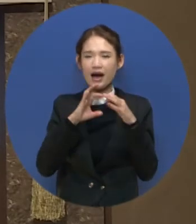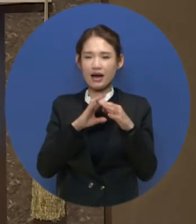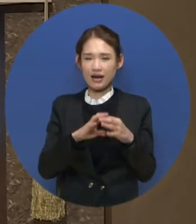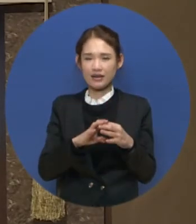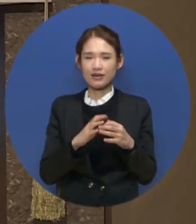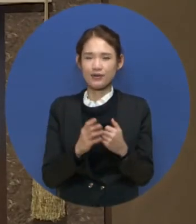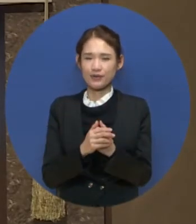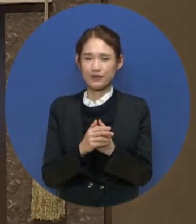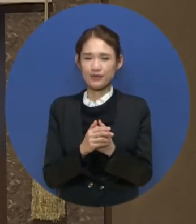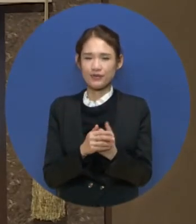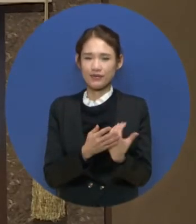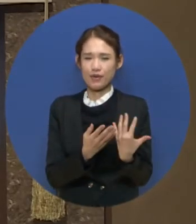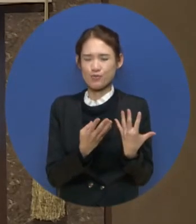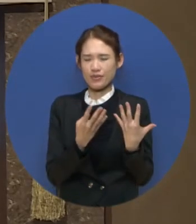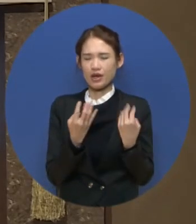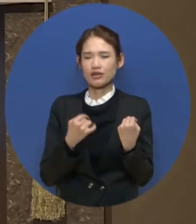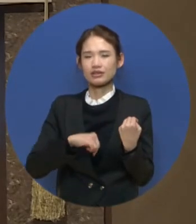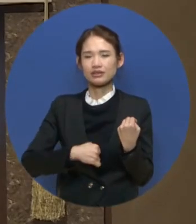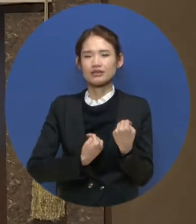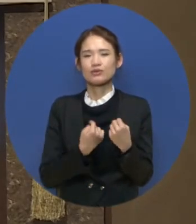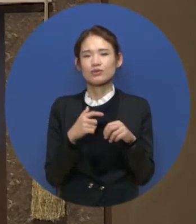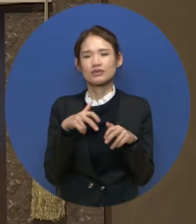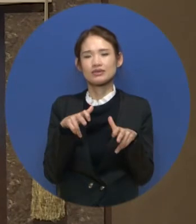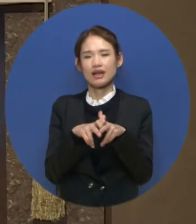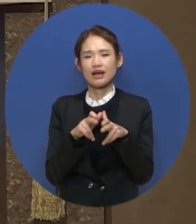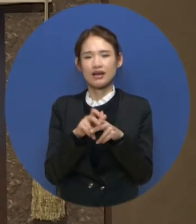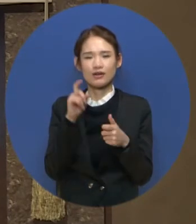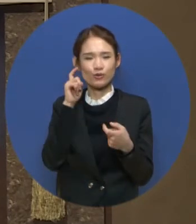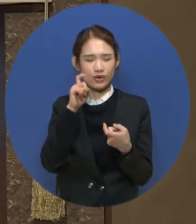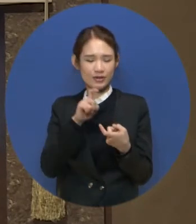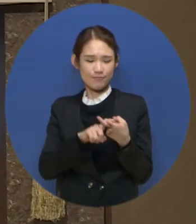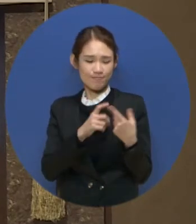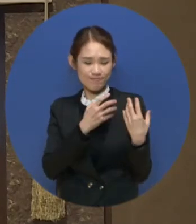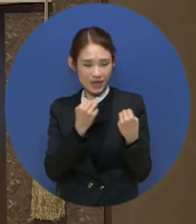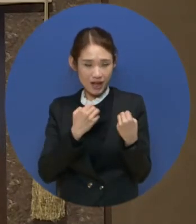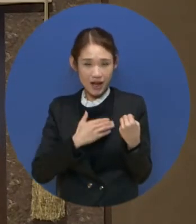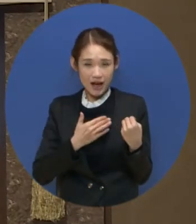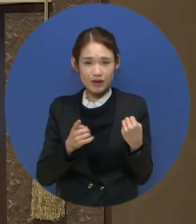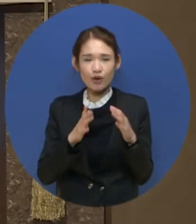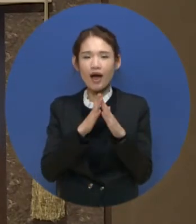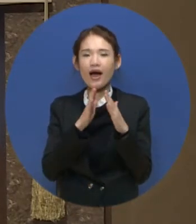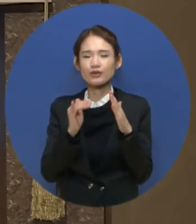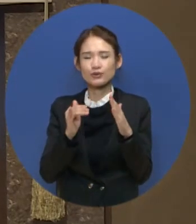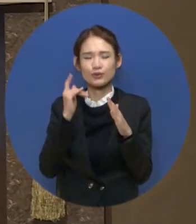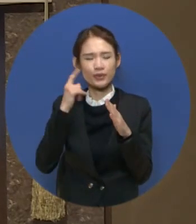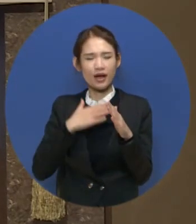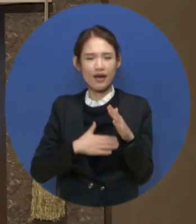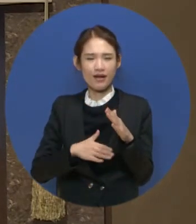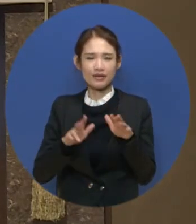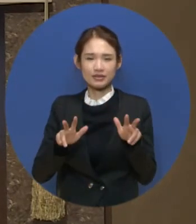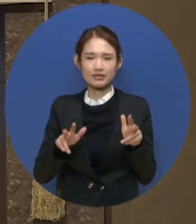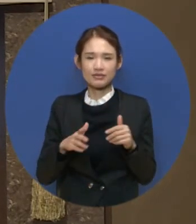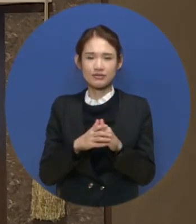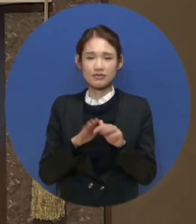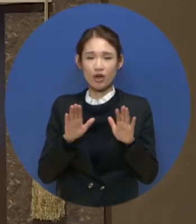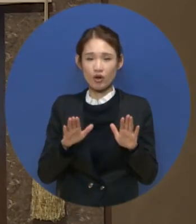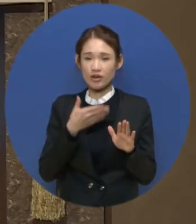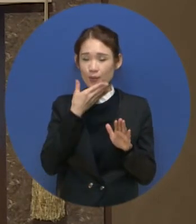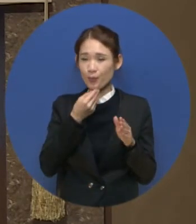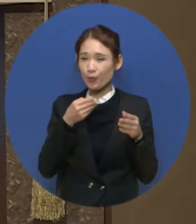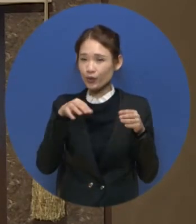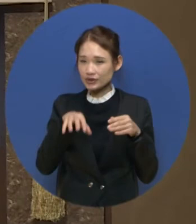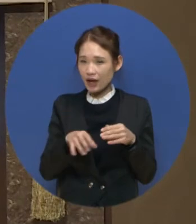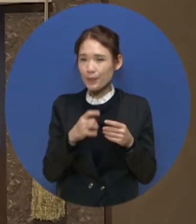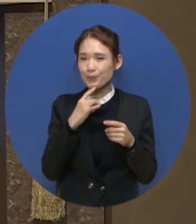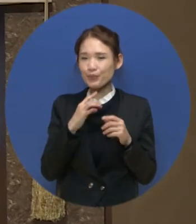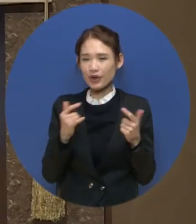그걸 통해서 많이 장애에 네. 대해서 알게 되고 또그 가족이 또 알게 돼서 지금은 현재 저희